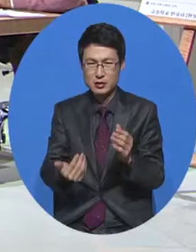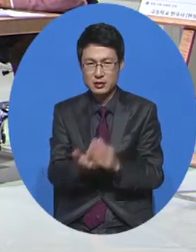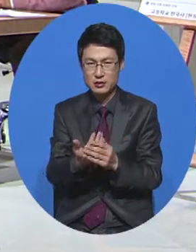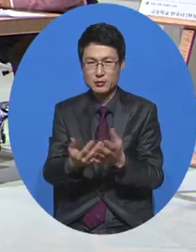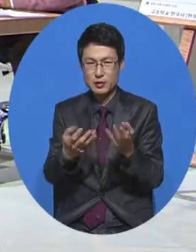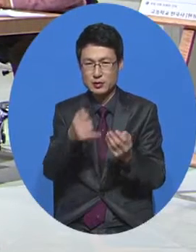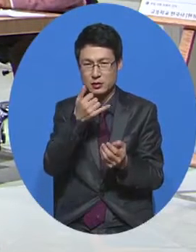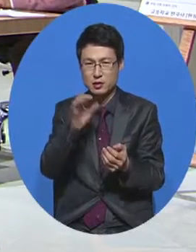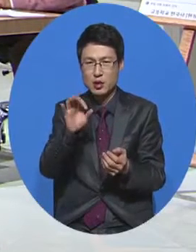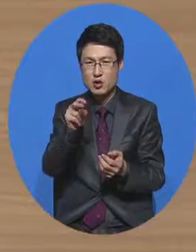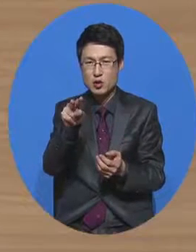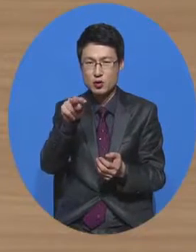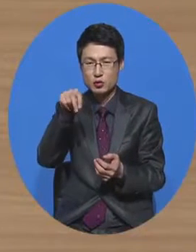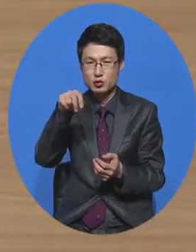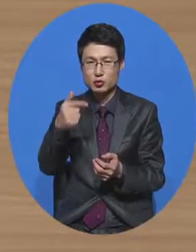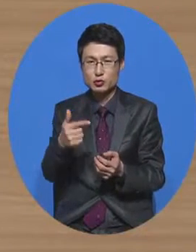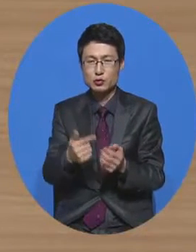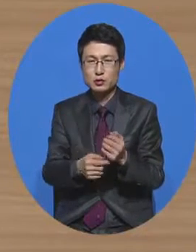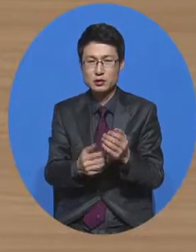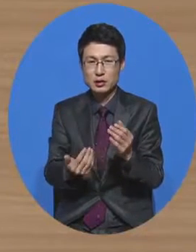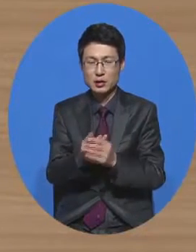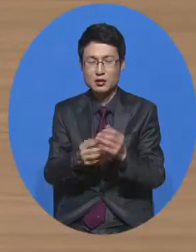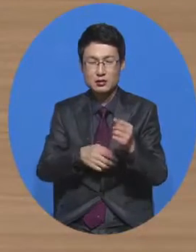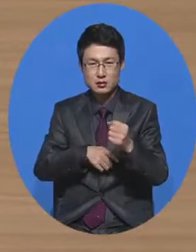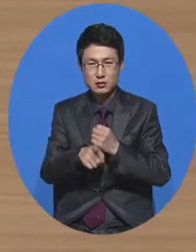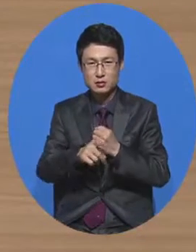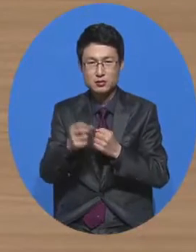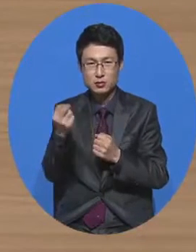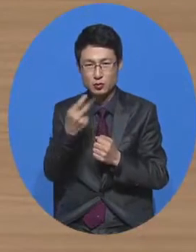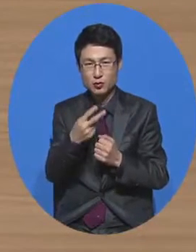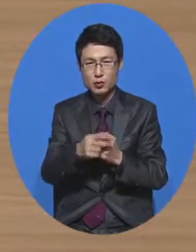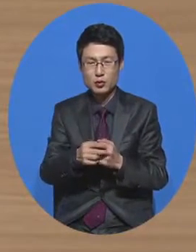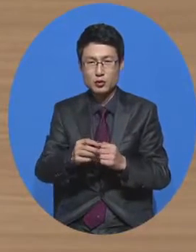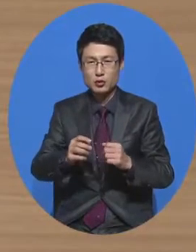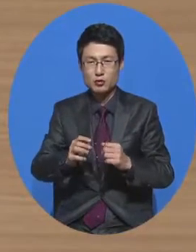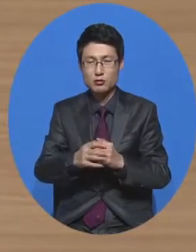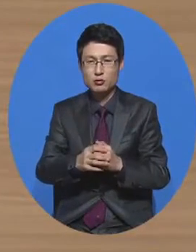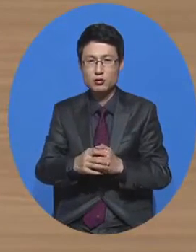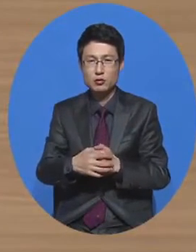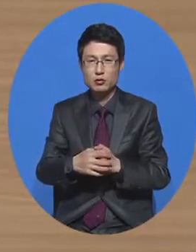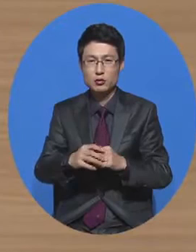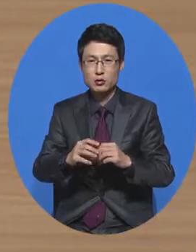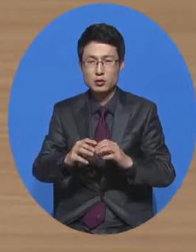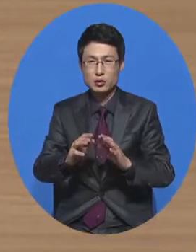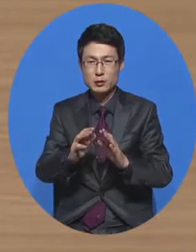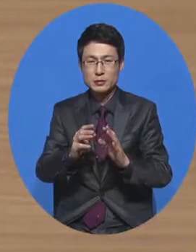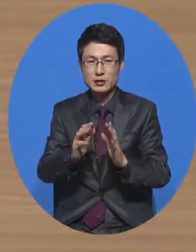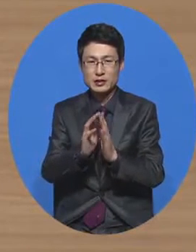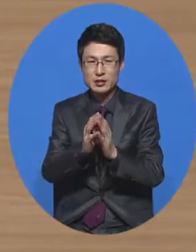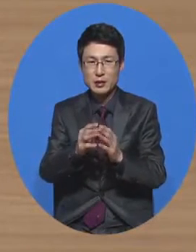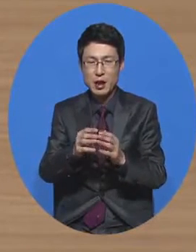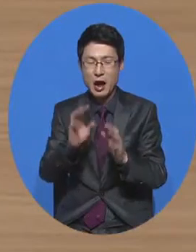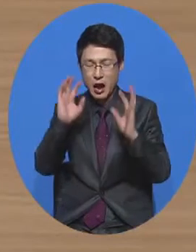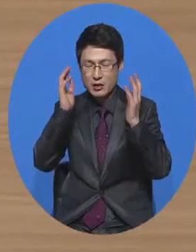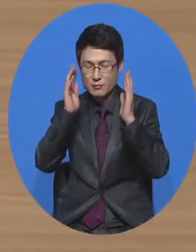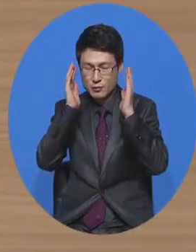왜 내 여순 사건에 의미할까요 또 그것이 걱정 국정 교과서에 만약에 실린 다면 역사 교과서의 생긴다면